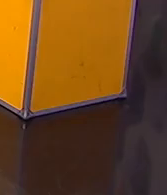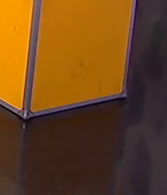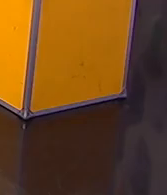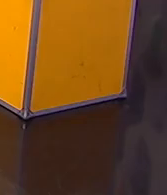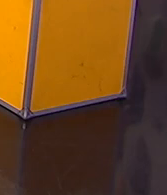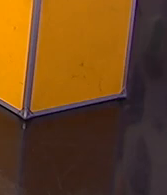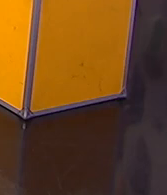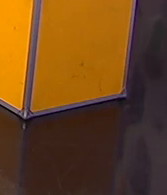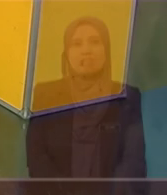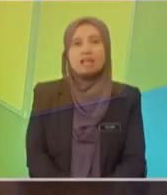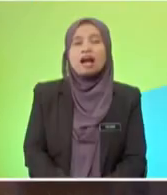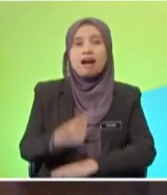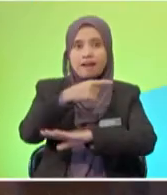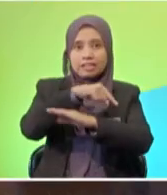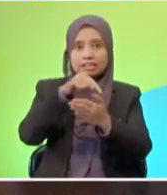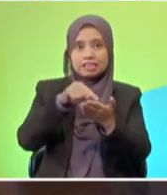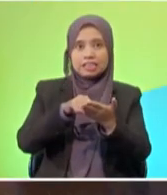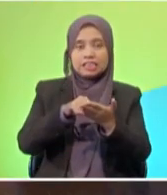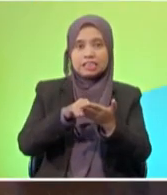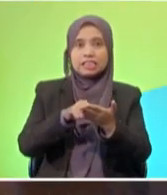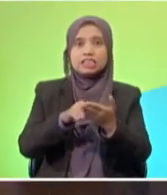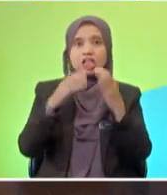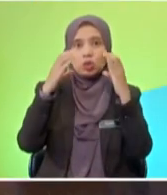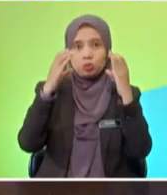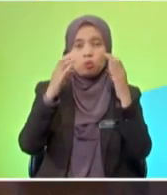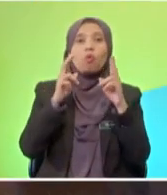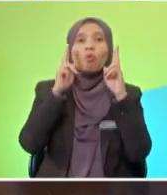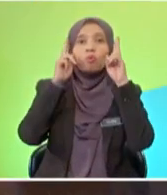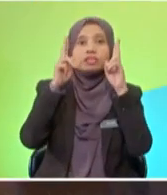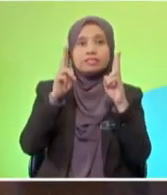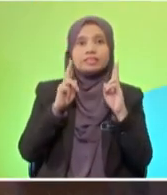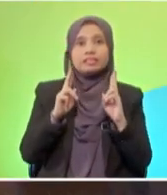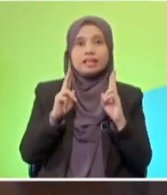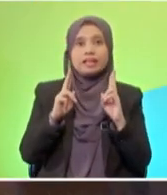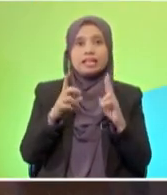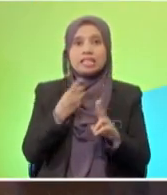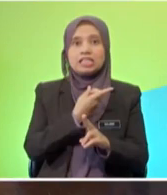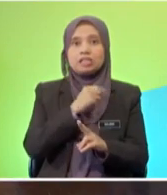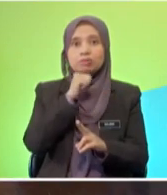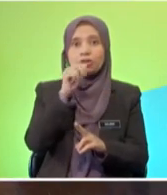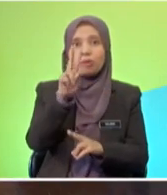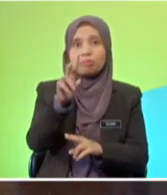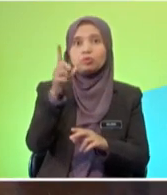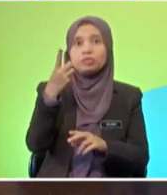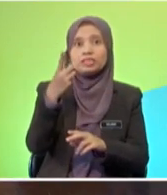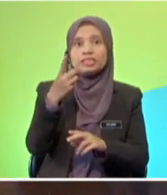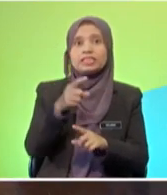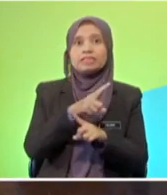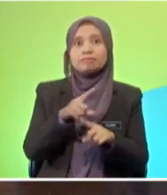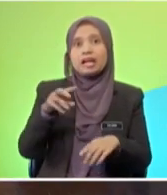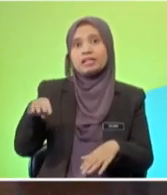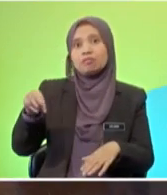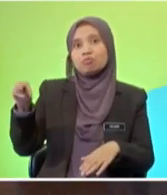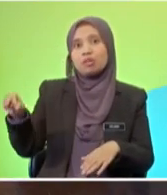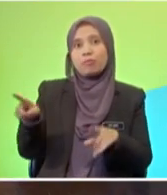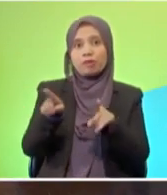juru bahasa isyarat kita pada hari ini dan hari ini bukan kita berdua saja di studio murid-murid bersama